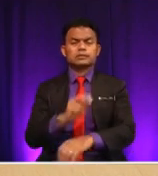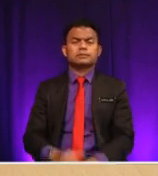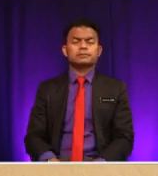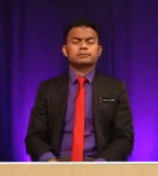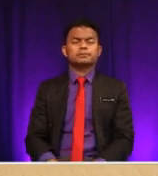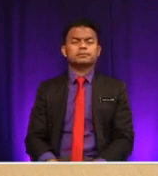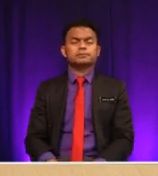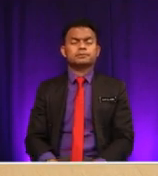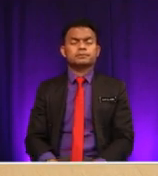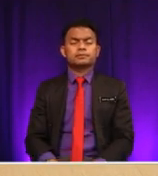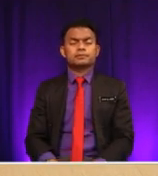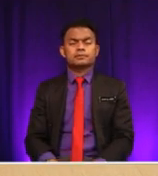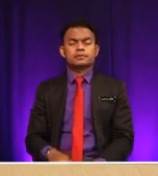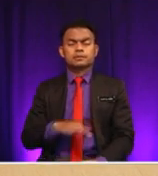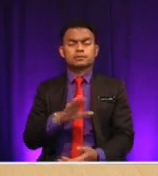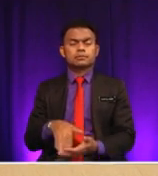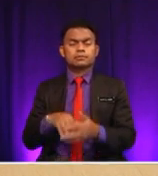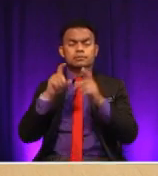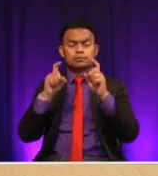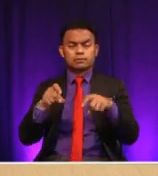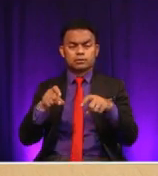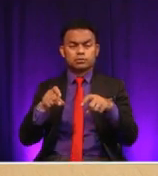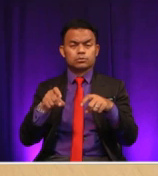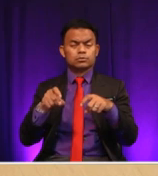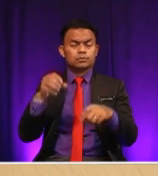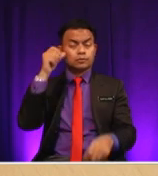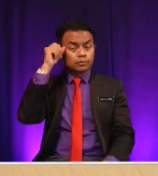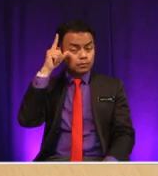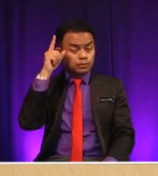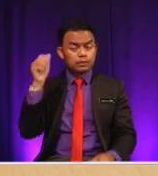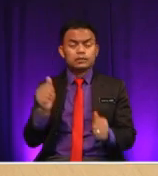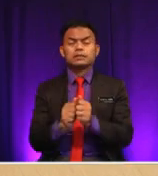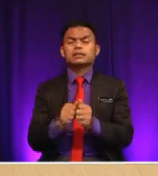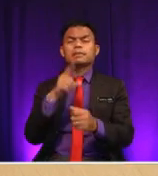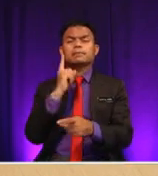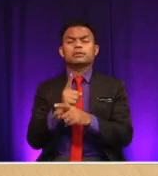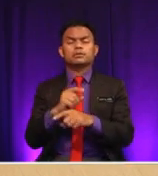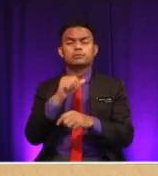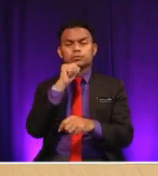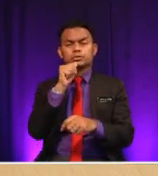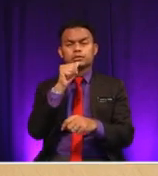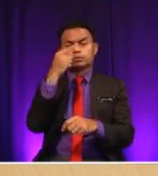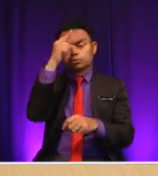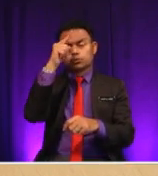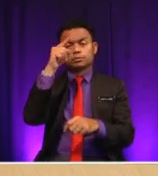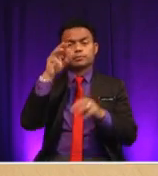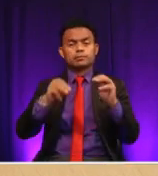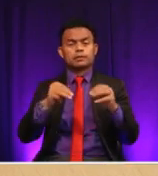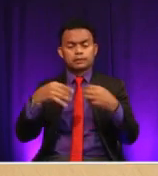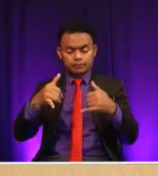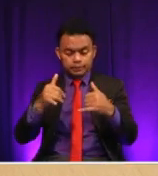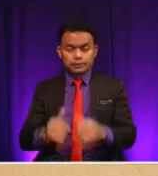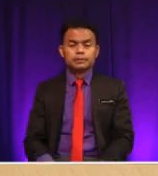mempunyai Pemikiran yang sangat Bernas dan bukan bersifat main-main maksudnya untuk